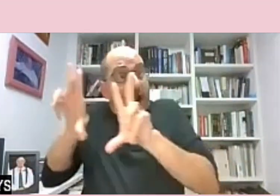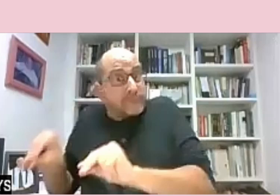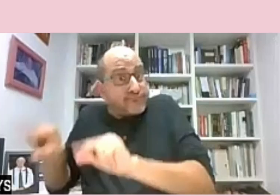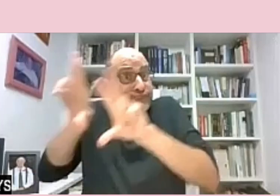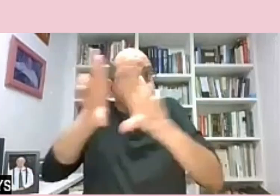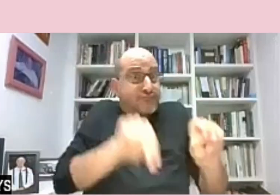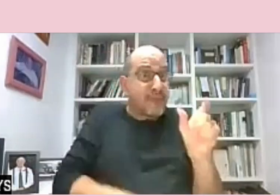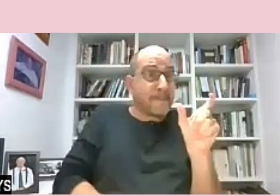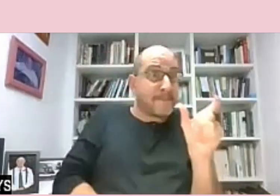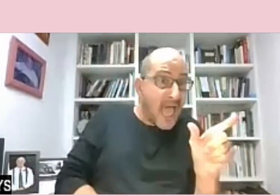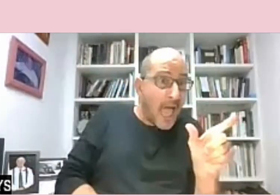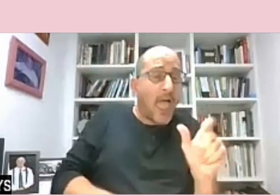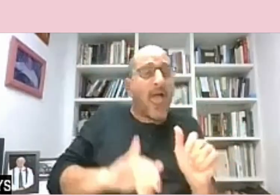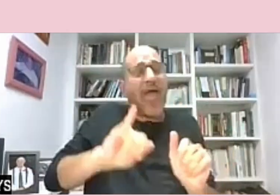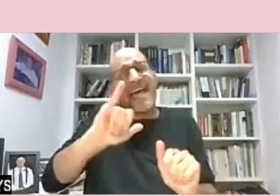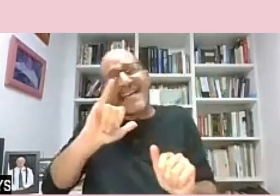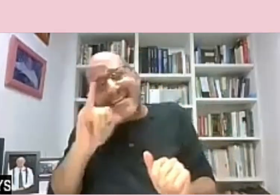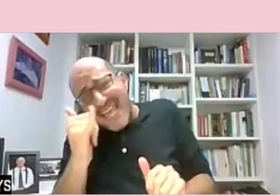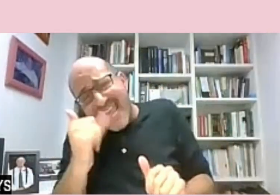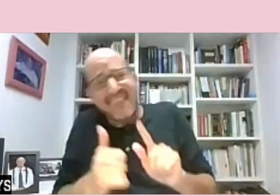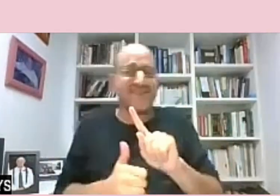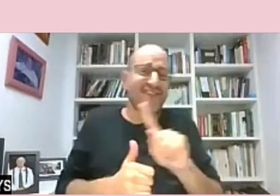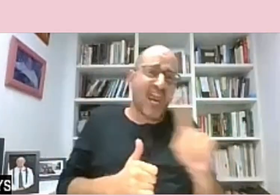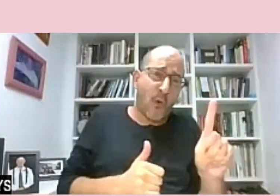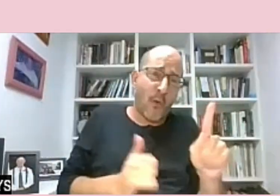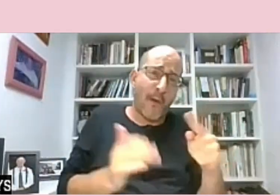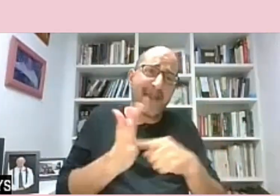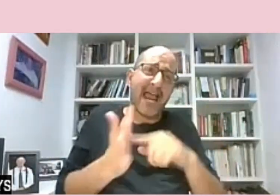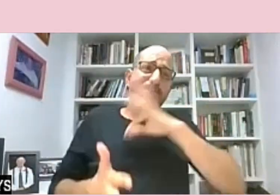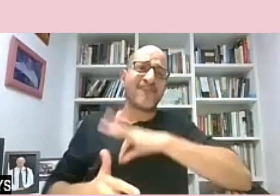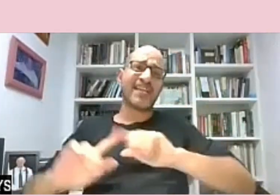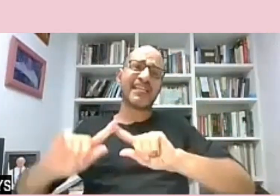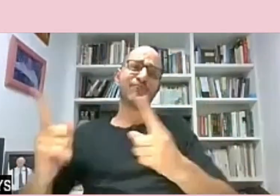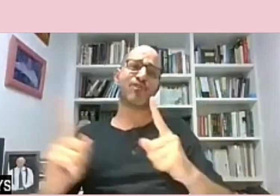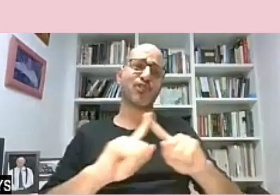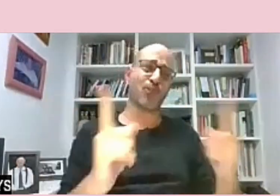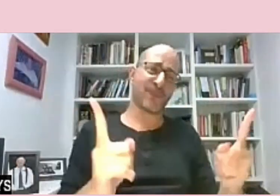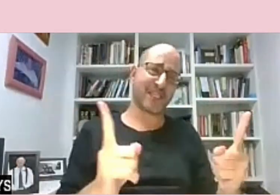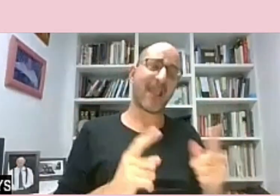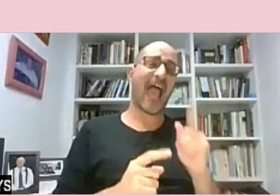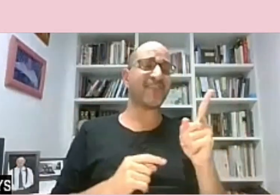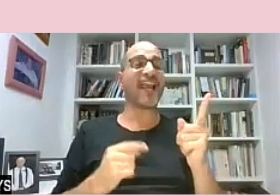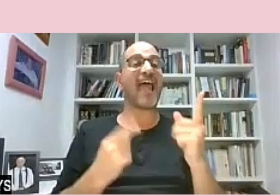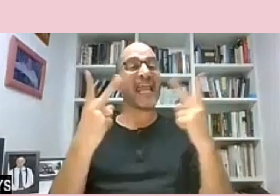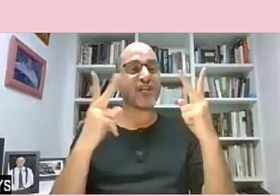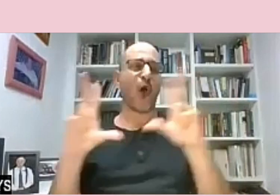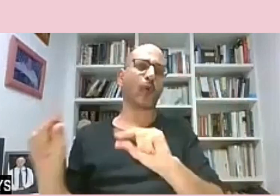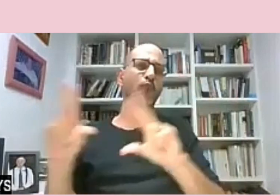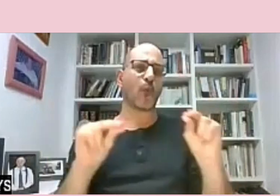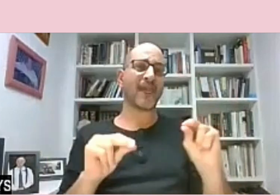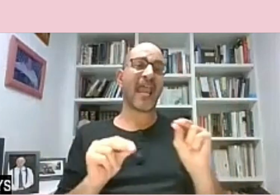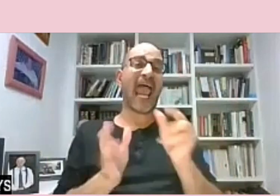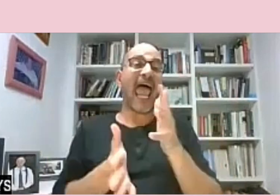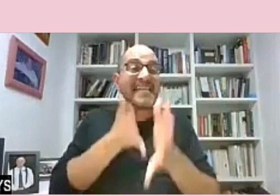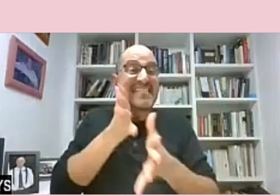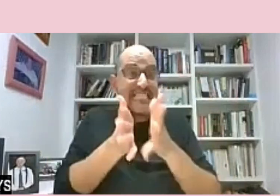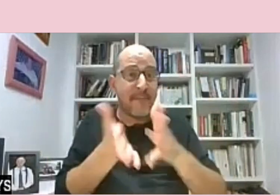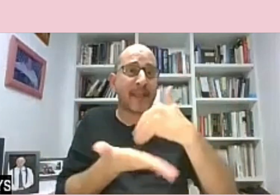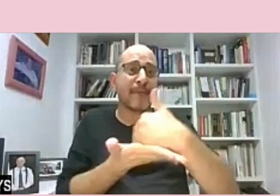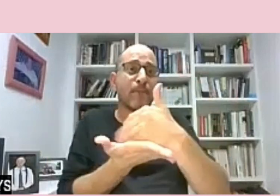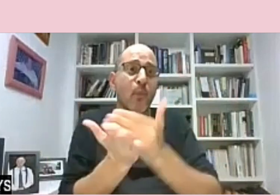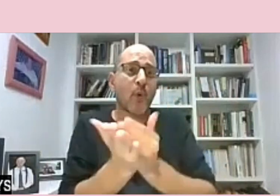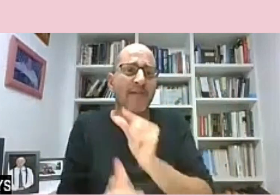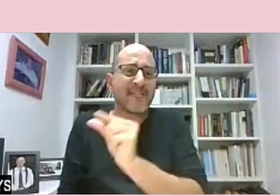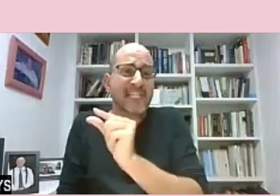אז בעצם סימן האם זה מילה? כן ולא. בגלל שיש מאפיינים שונים, אבל האם זה די